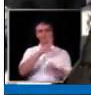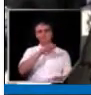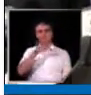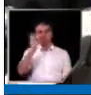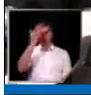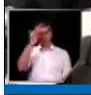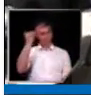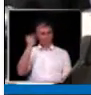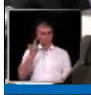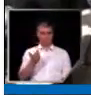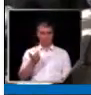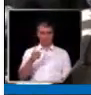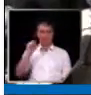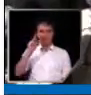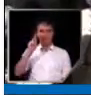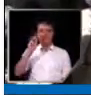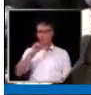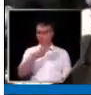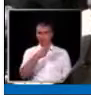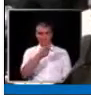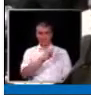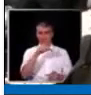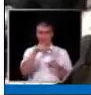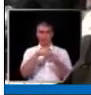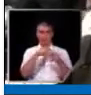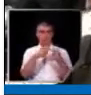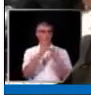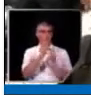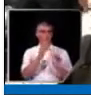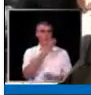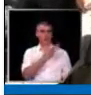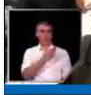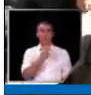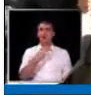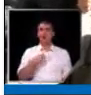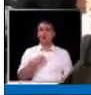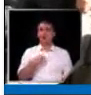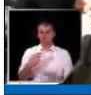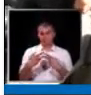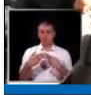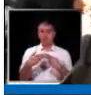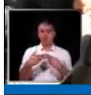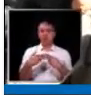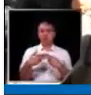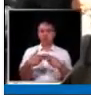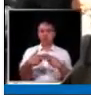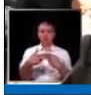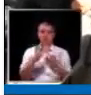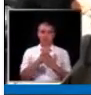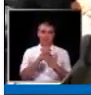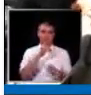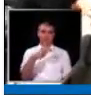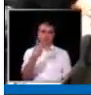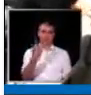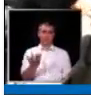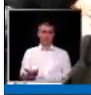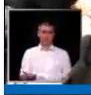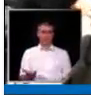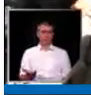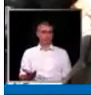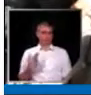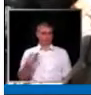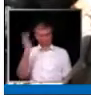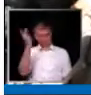הפיגור להקים. בו בזמן שהם לא שייכים להקים. אמרו לי אוטוטו, אוטוטו, שזה כבר עבר שנתיים.